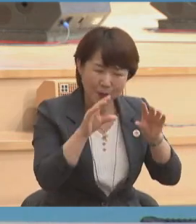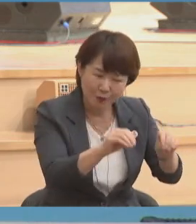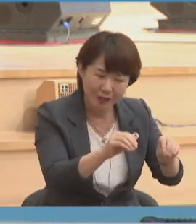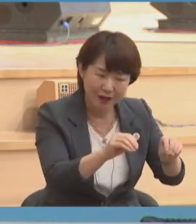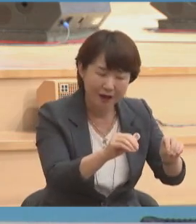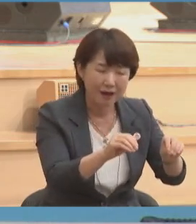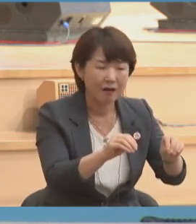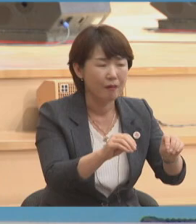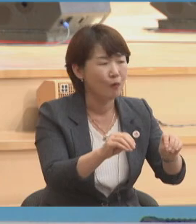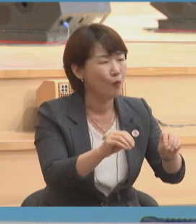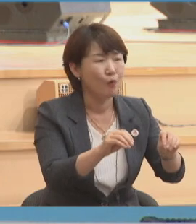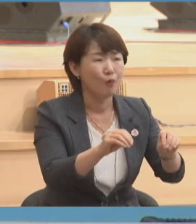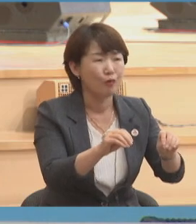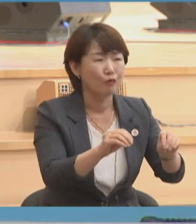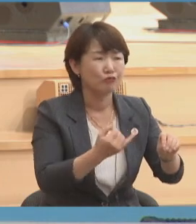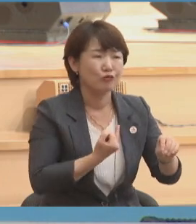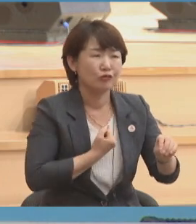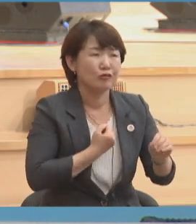쉽지 않죠.